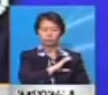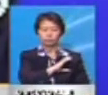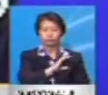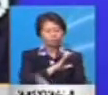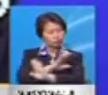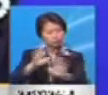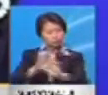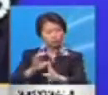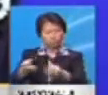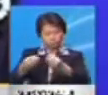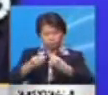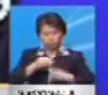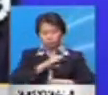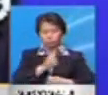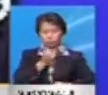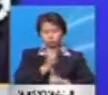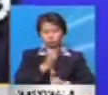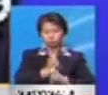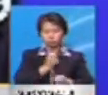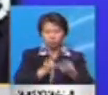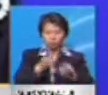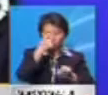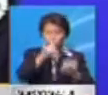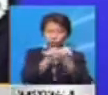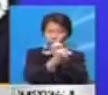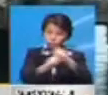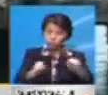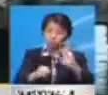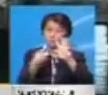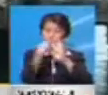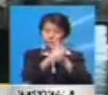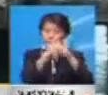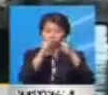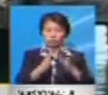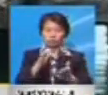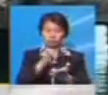Jangan menyusahkan lagi usaha-usaha kami untuk menyelamatkan bangsa.